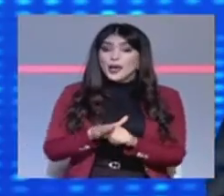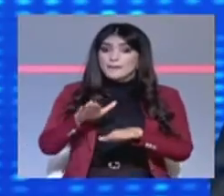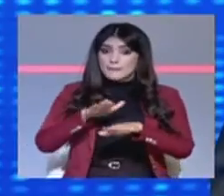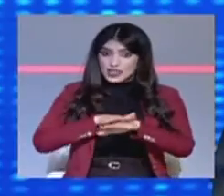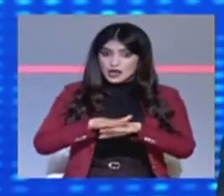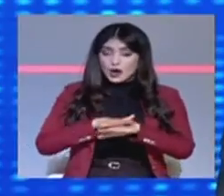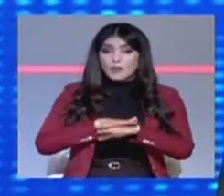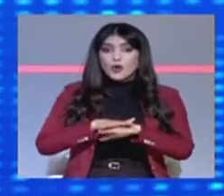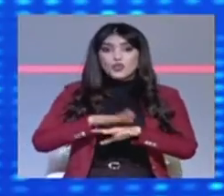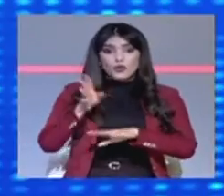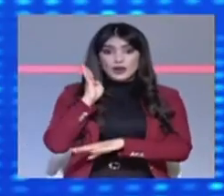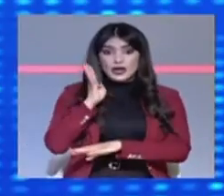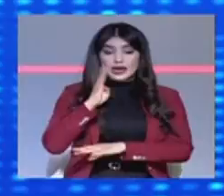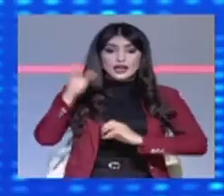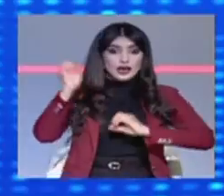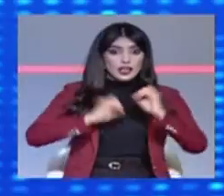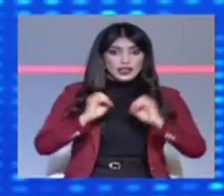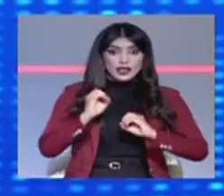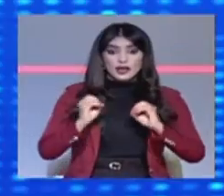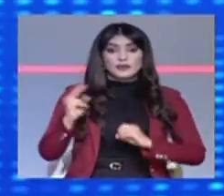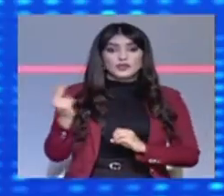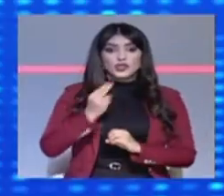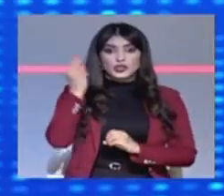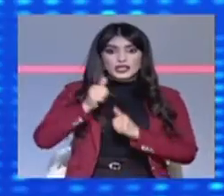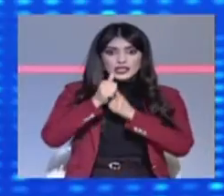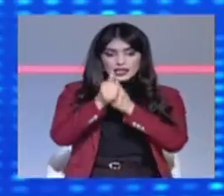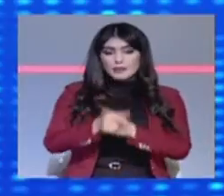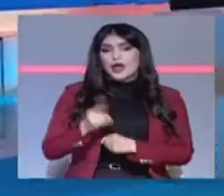ندوه صحفيه نظمتها الجامعه التونسيه